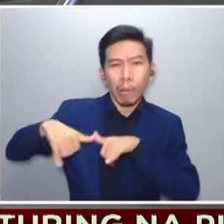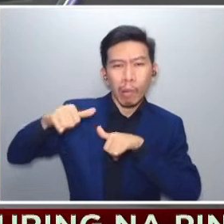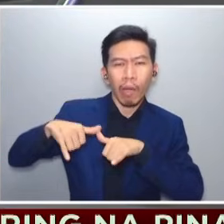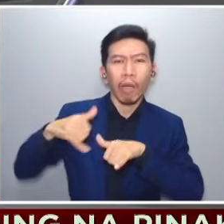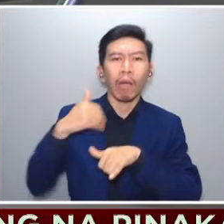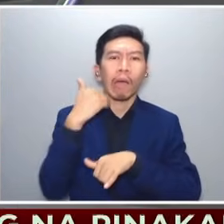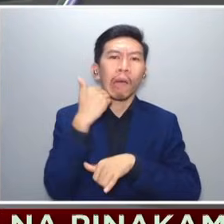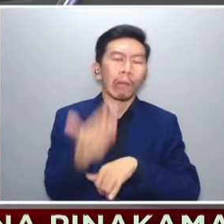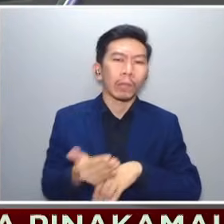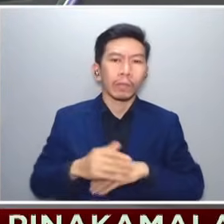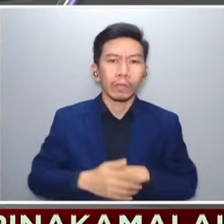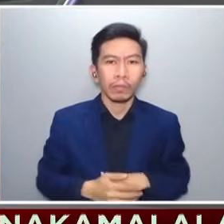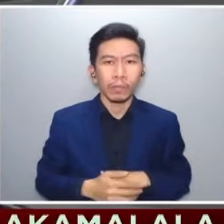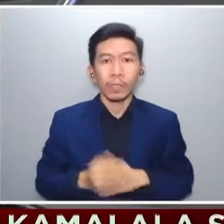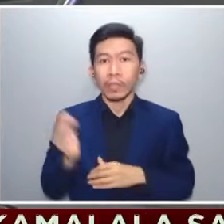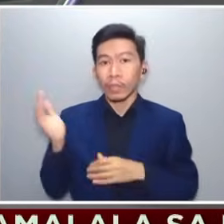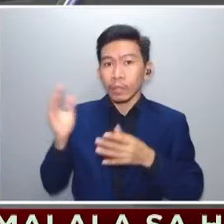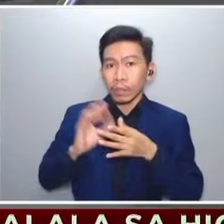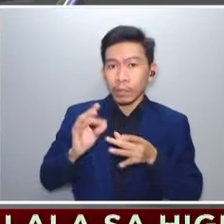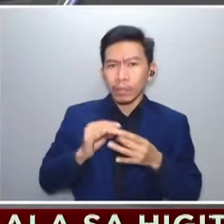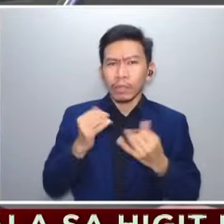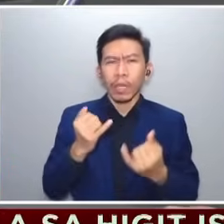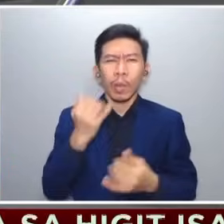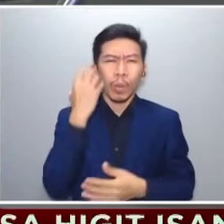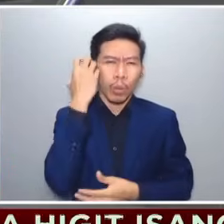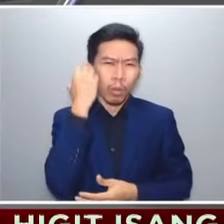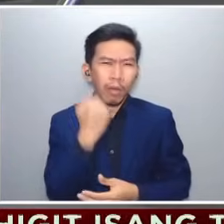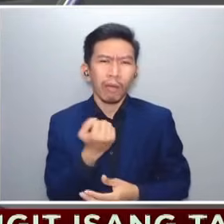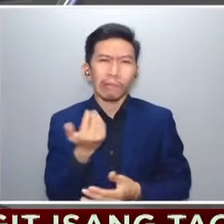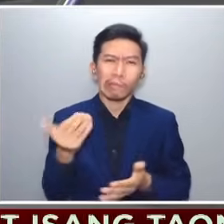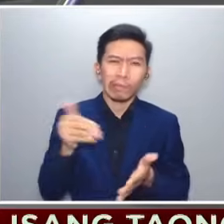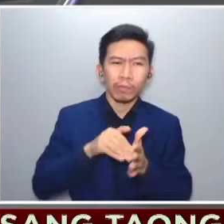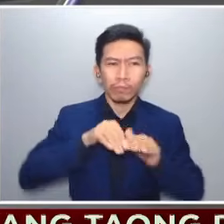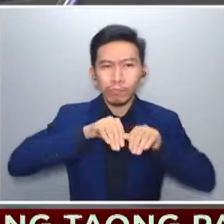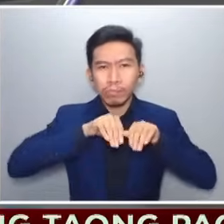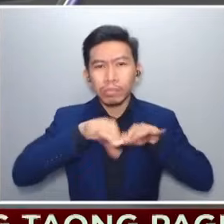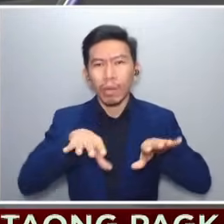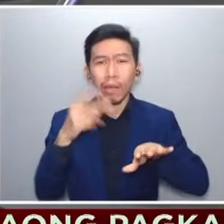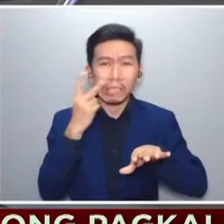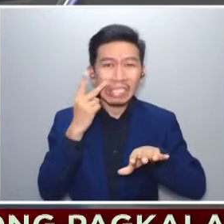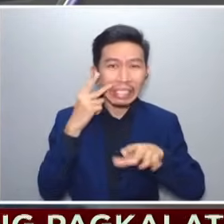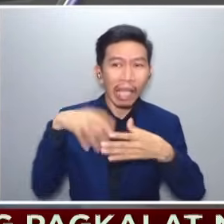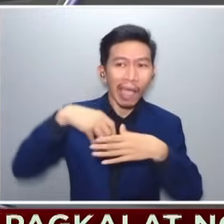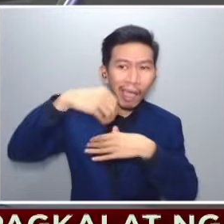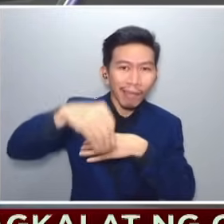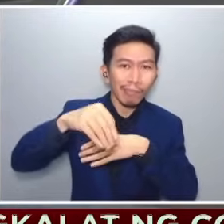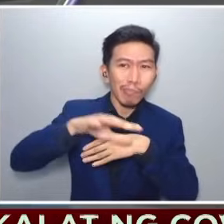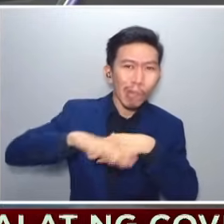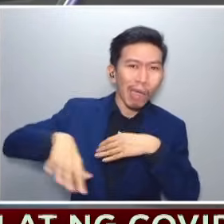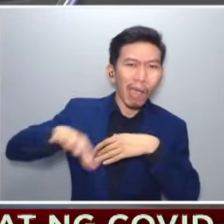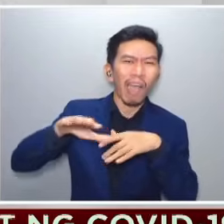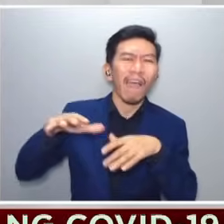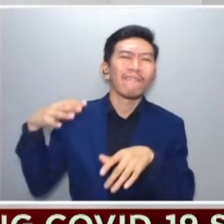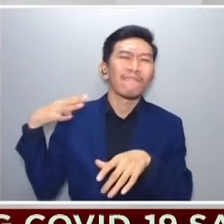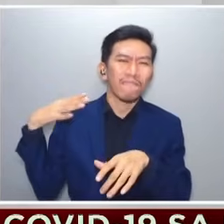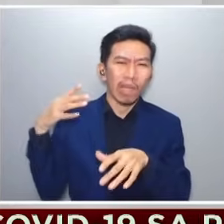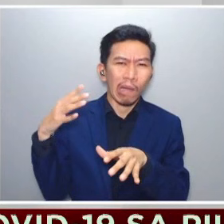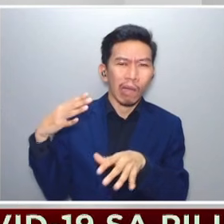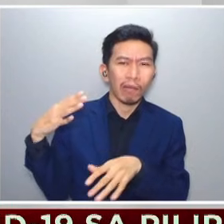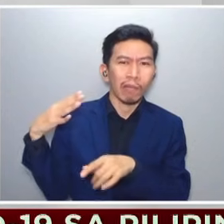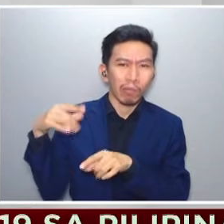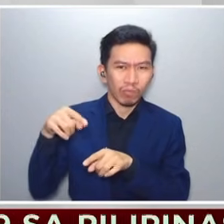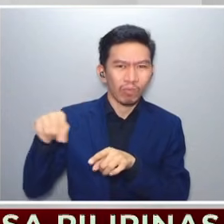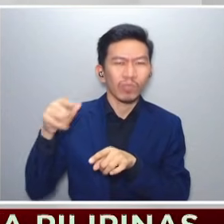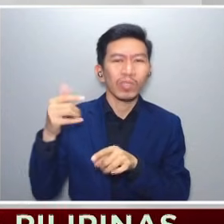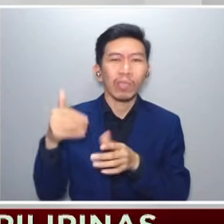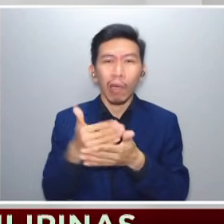nag-fourth surge, nakikita nyo meron pa rin dyan sa labas. At meron pa rin iba na nasa sasakyan na lang nila. Nakaiyak na talaga